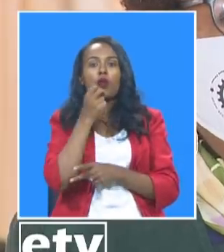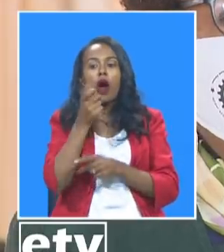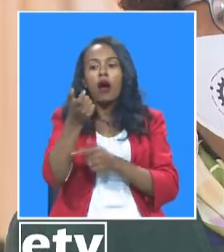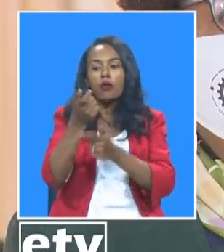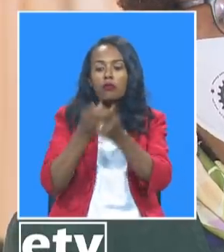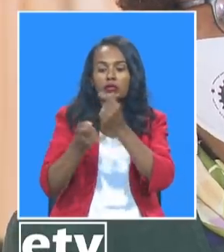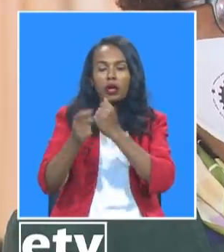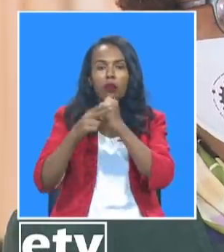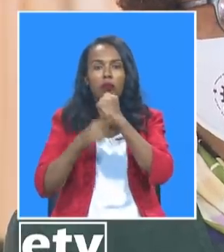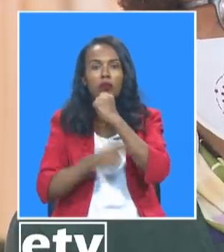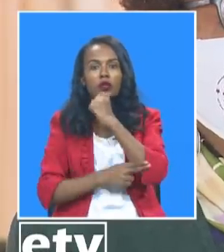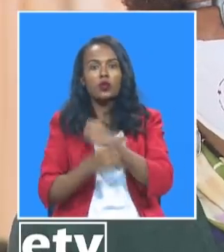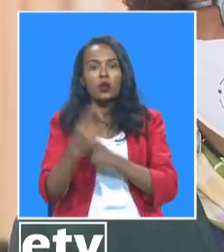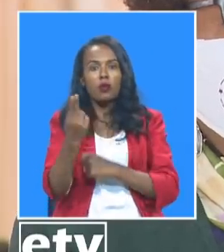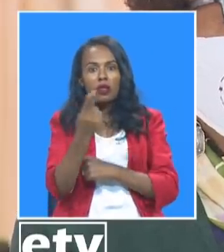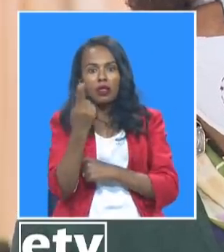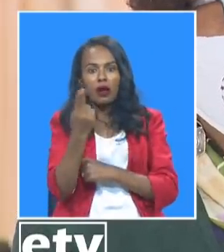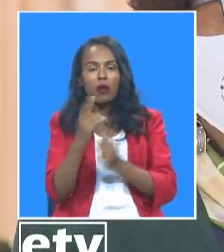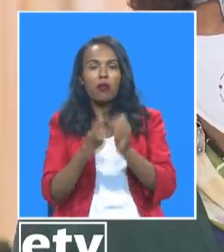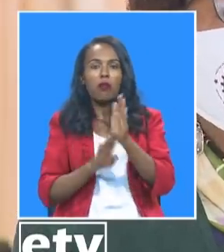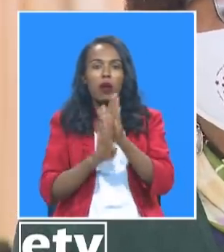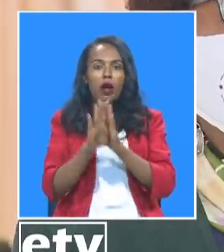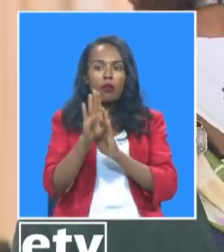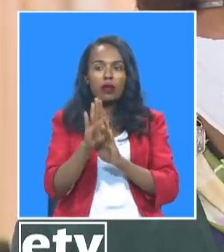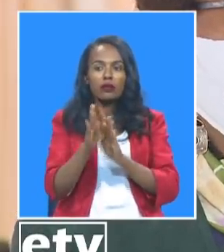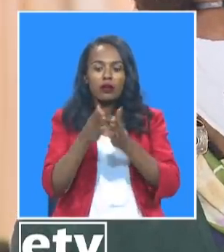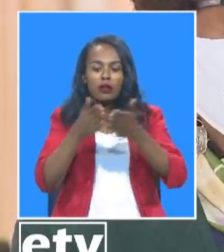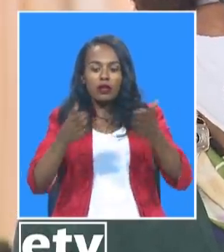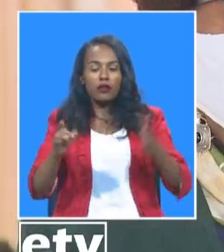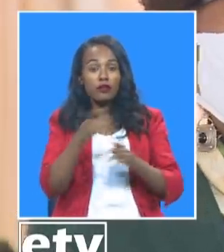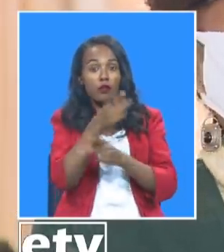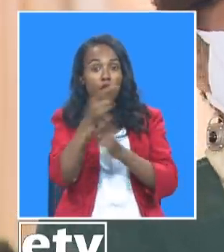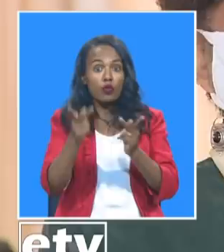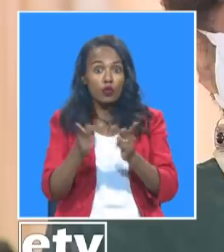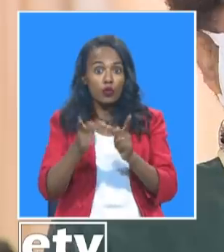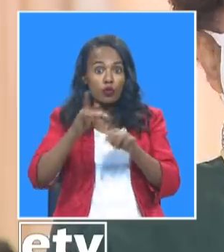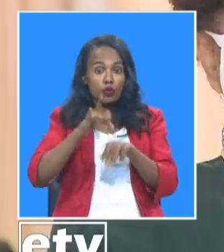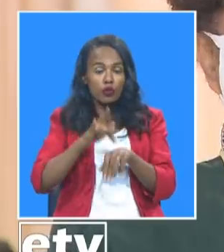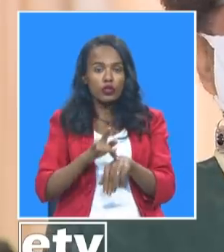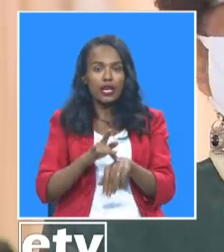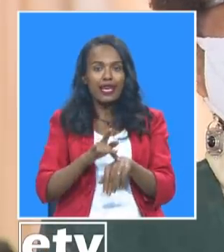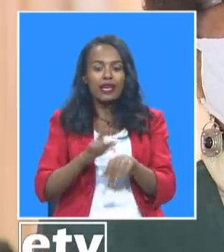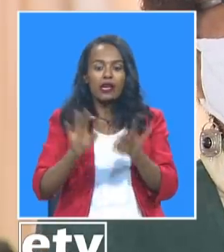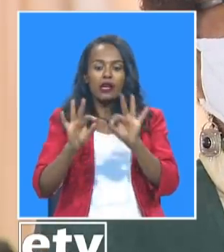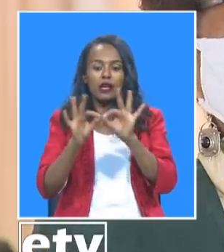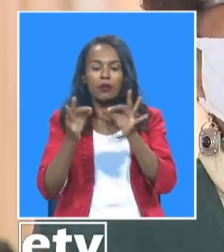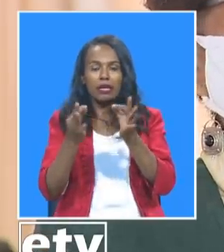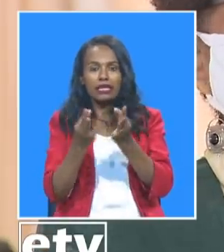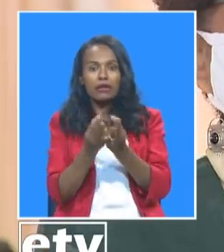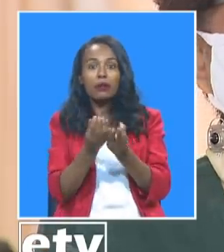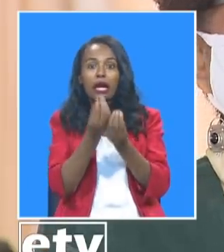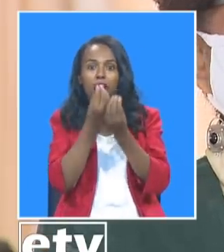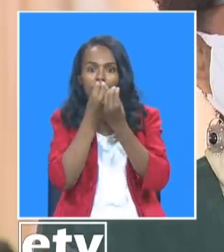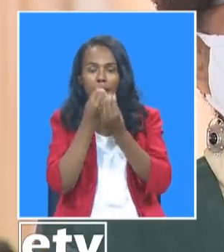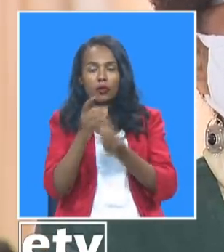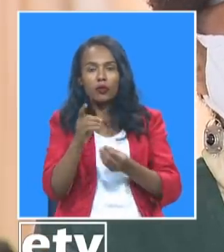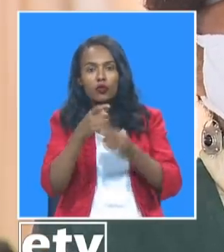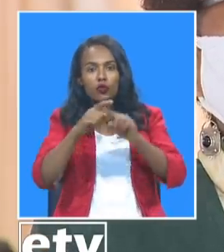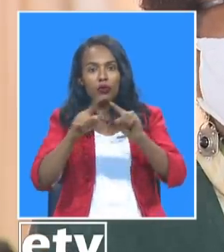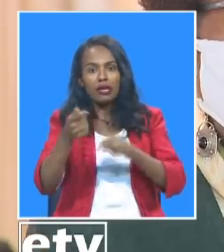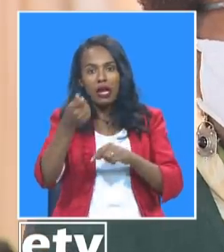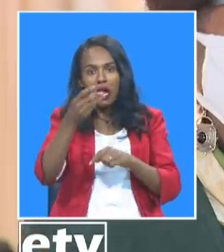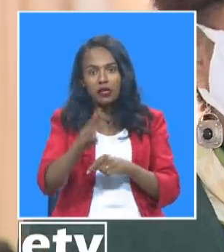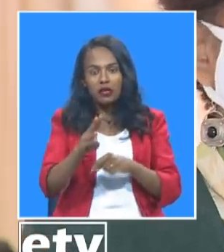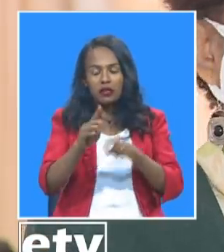መሳብና በመስኖም በማልማት በክፍት በሆኑ ቦታዎች ላይ ለቤተሰብ ቀለብ የሚሆኑ በተለይ